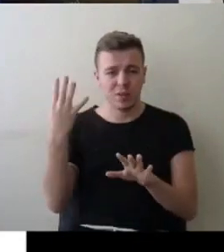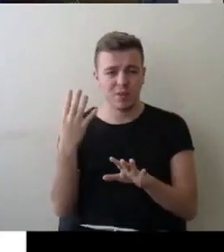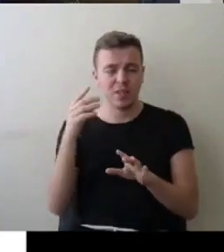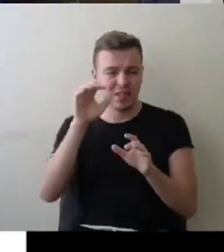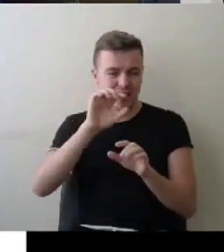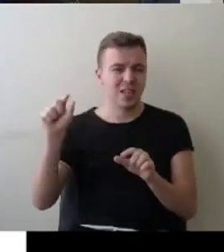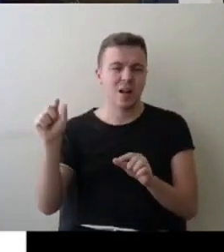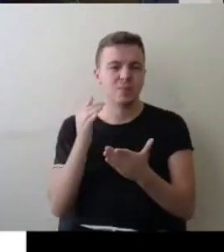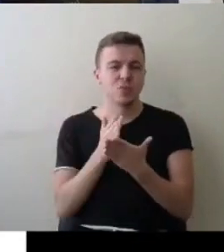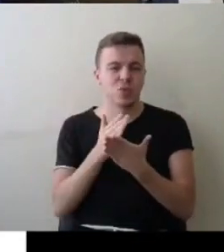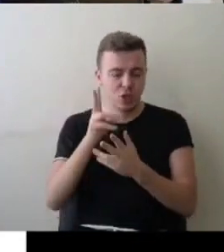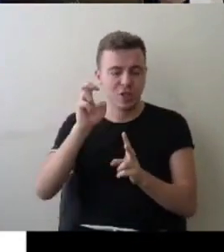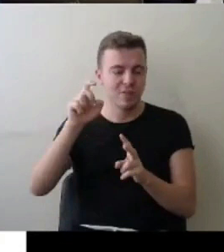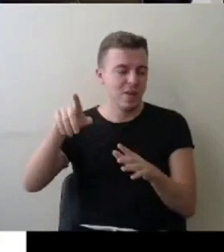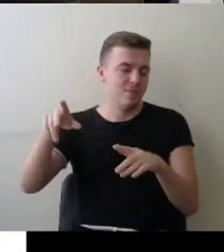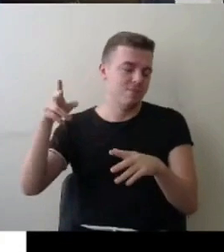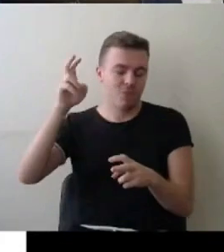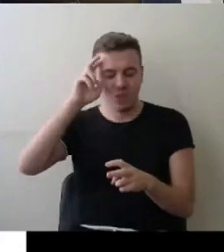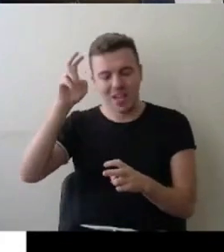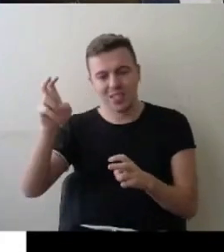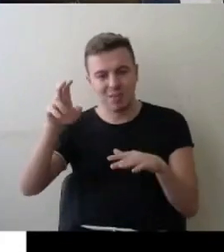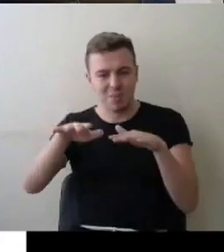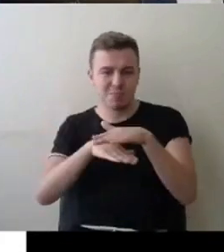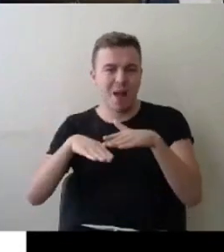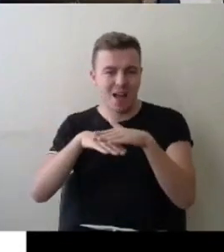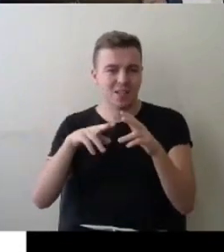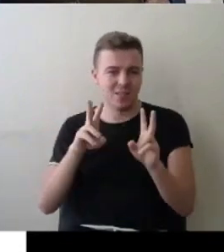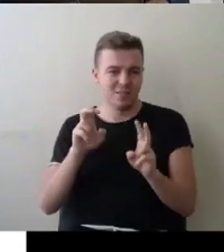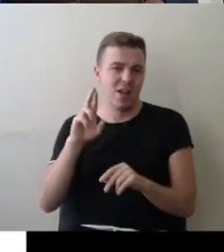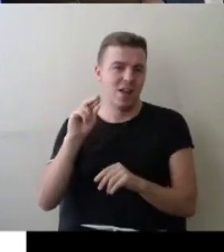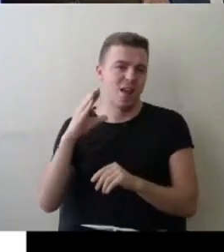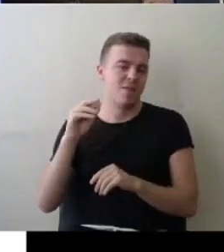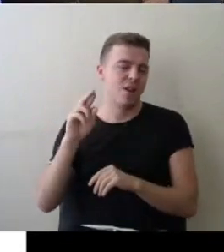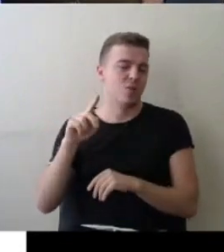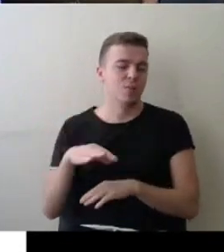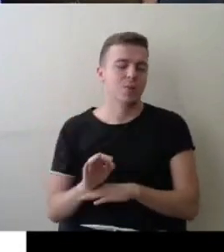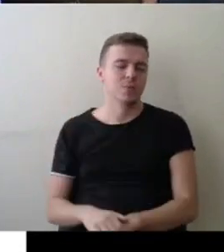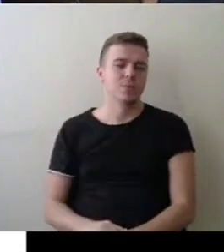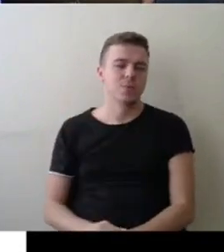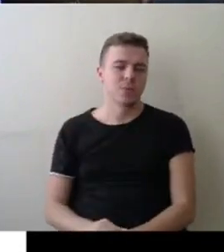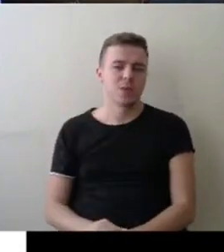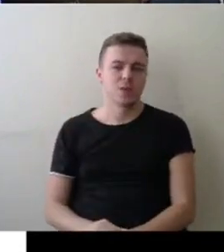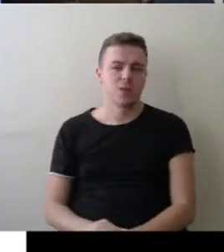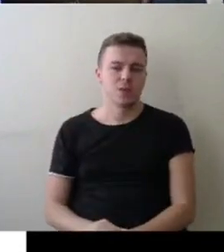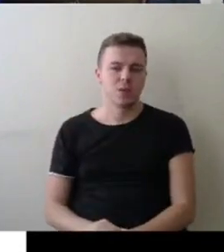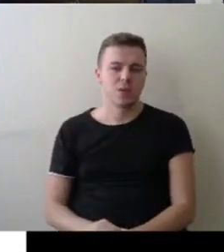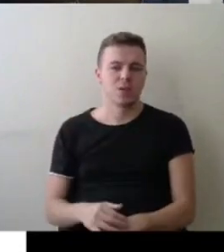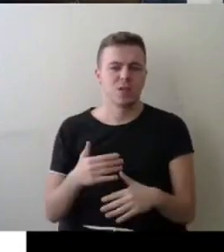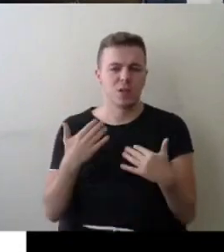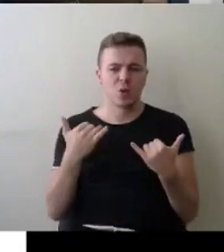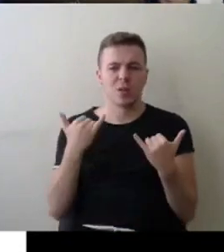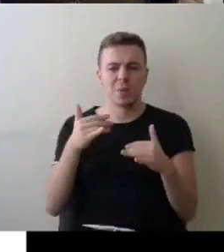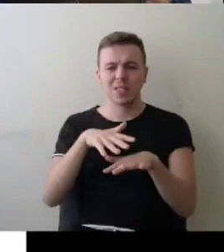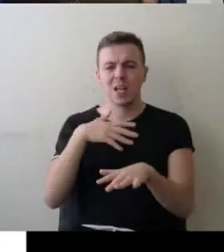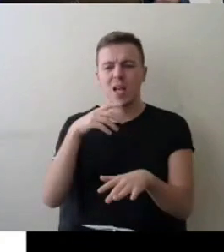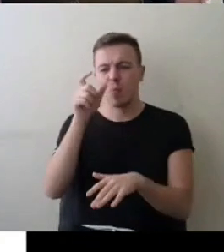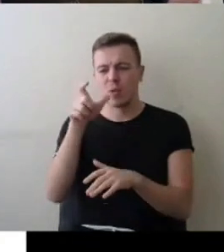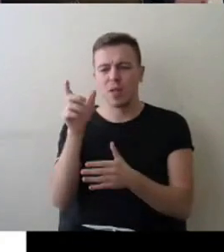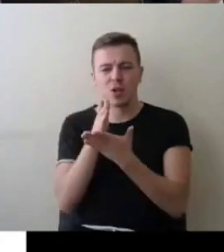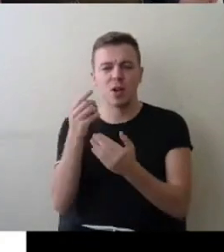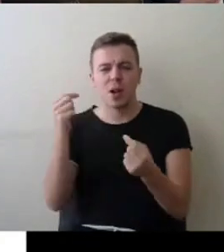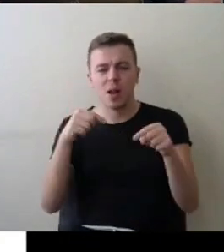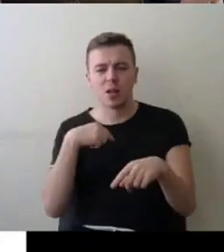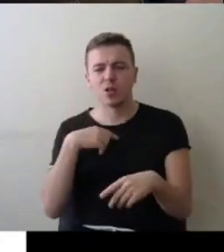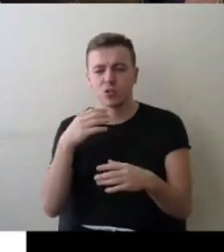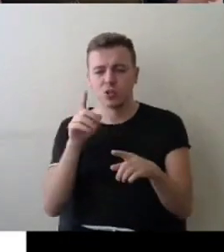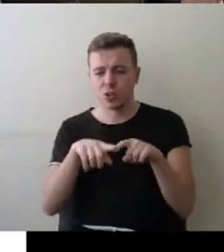valstybės pagrindas. Ne, tik taip problema yra, vat, aš apeliuoju į keletą Seimo narių, kurie dar liko, kad nu,